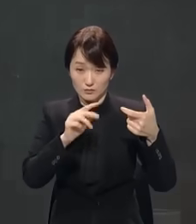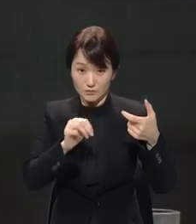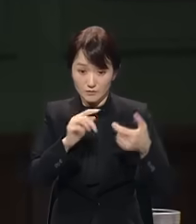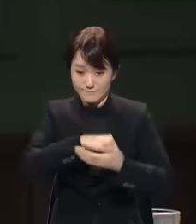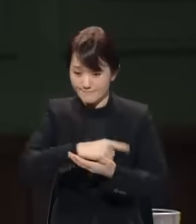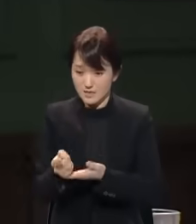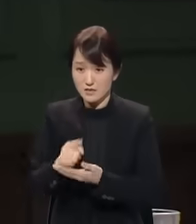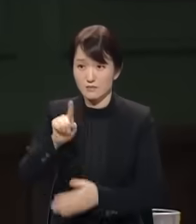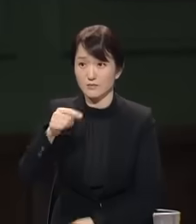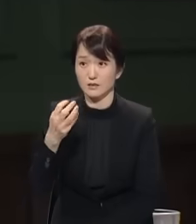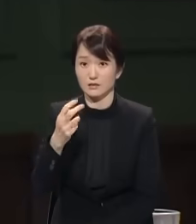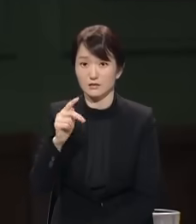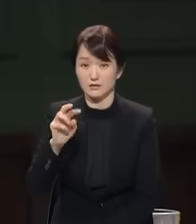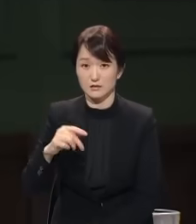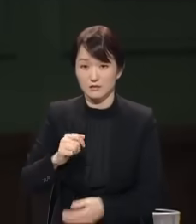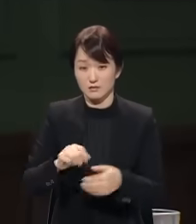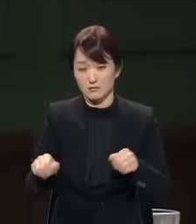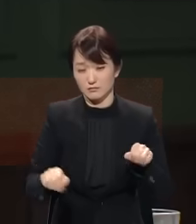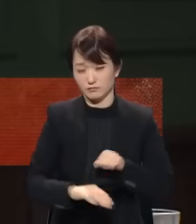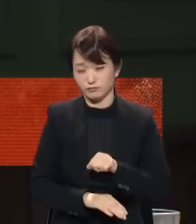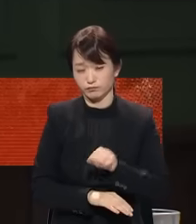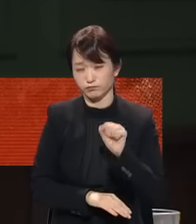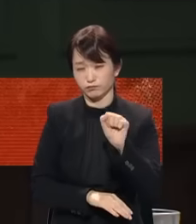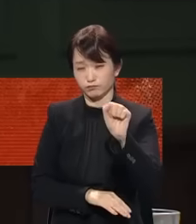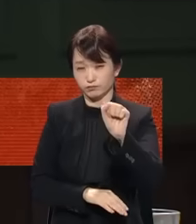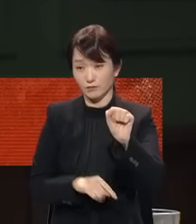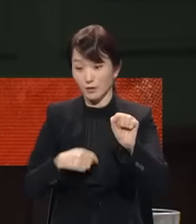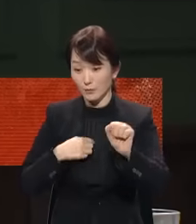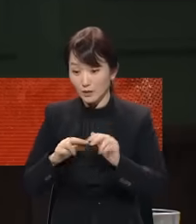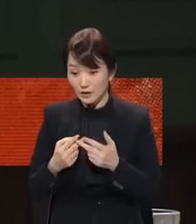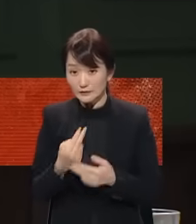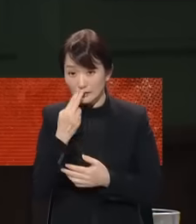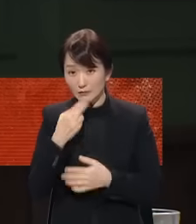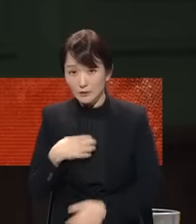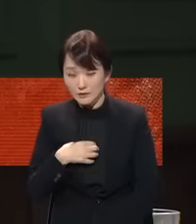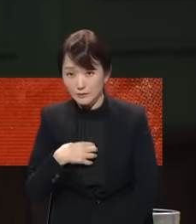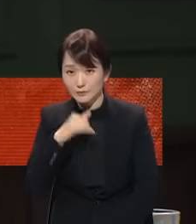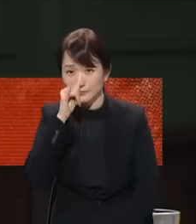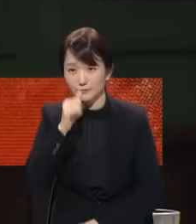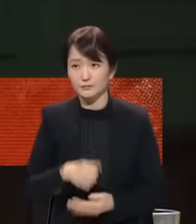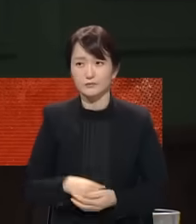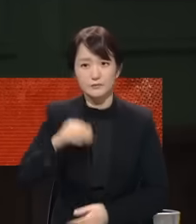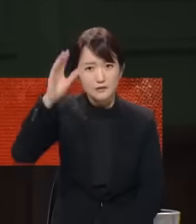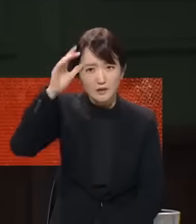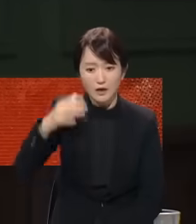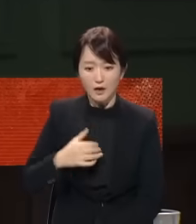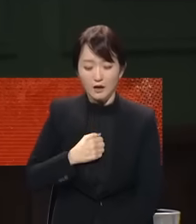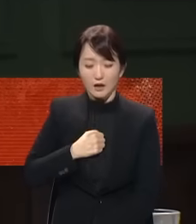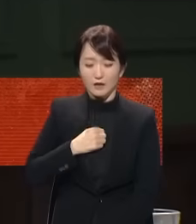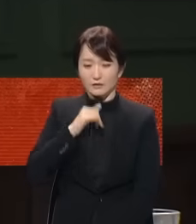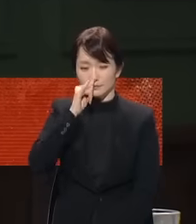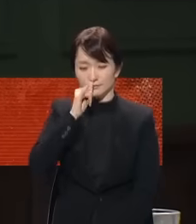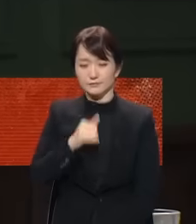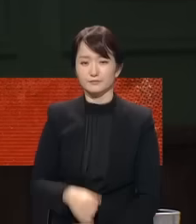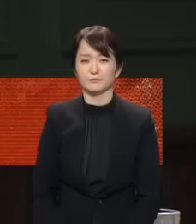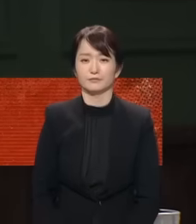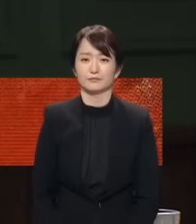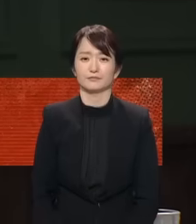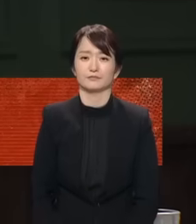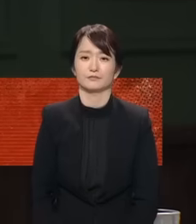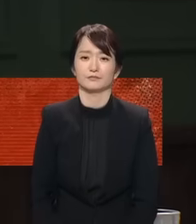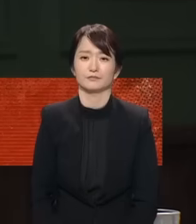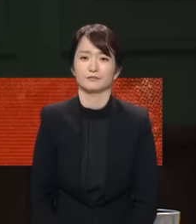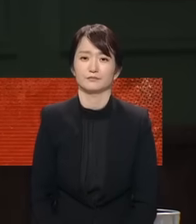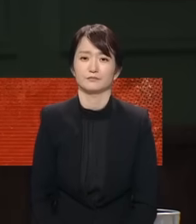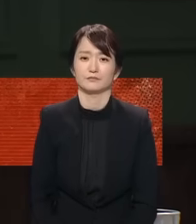시속 140km 이상으로 달렸다는 겁니다. 그래서 본인도 생명의 위협을 받았고 또 개들도 놀랄 수밖에 없었던 상황이 있었다, 이렇게